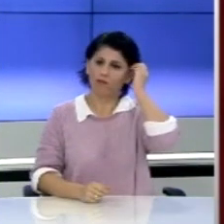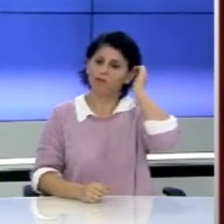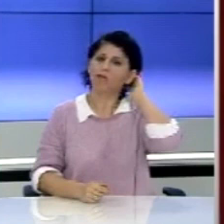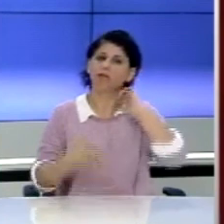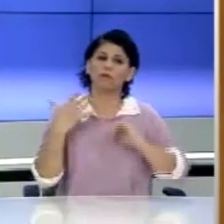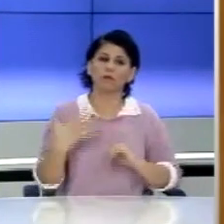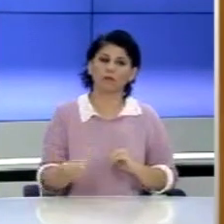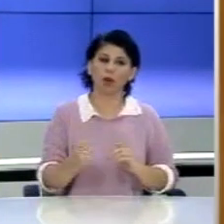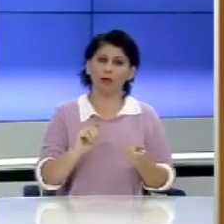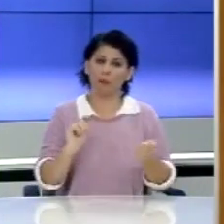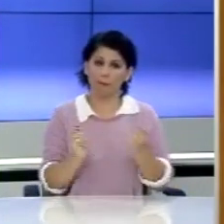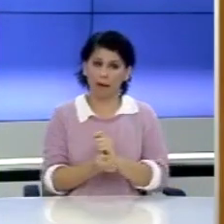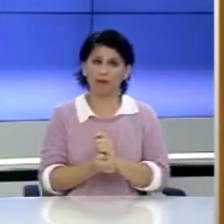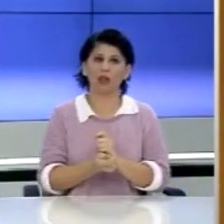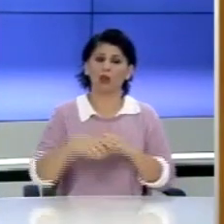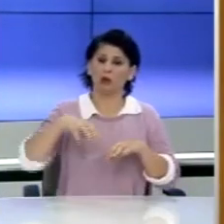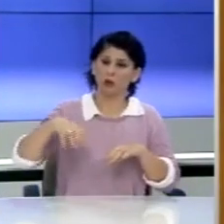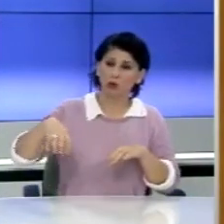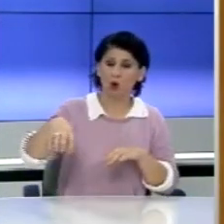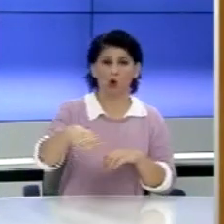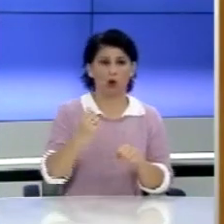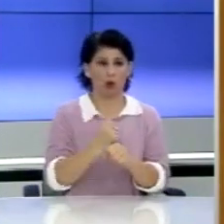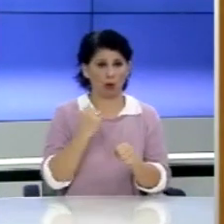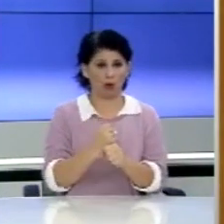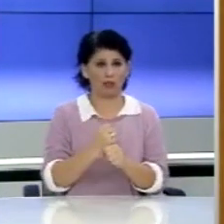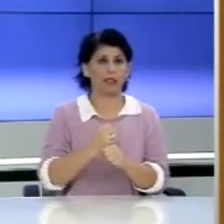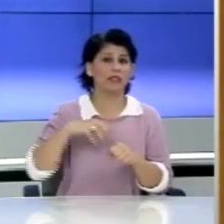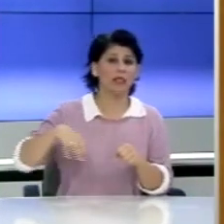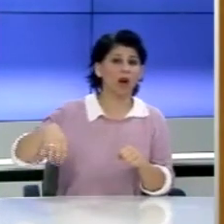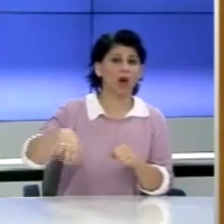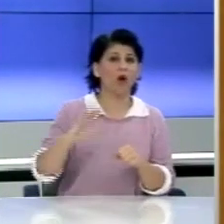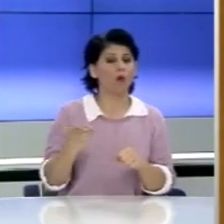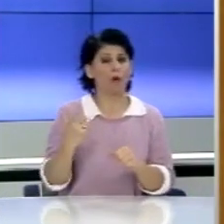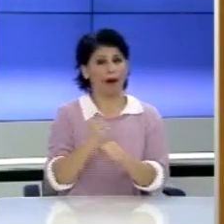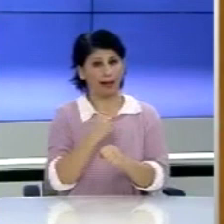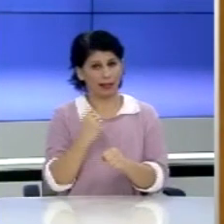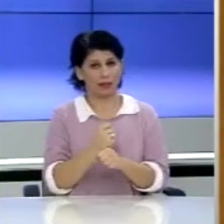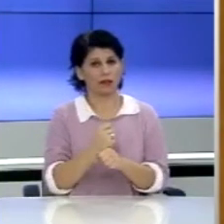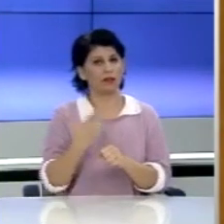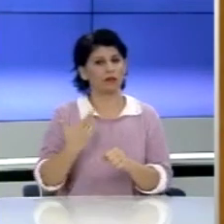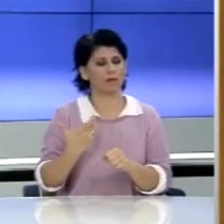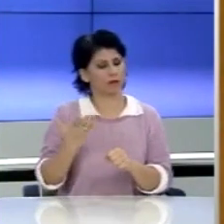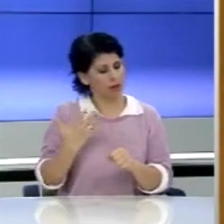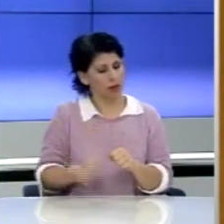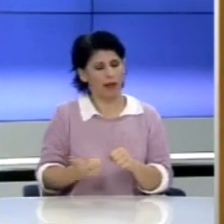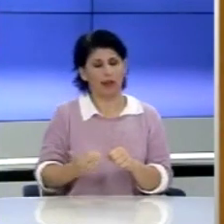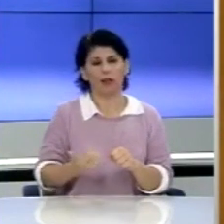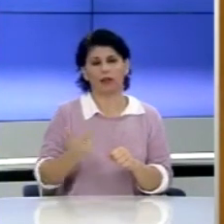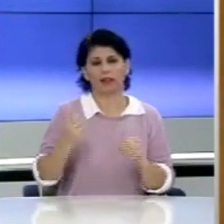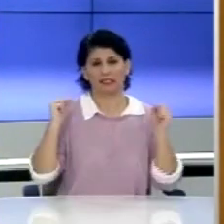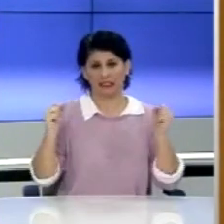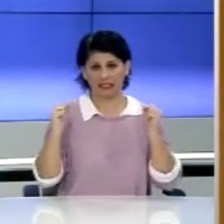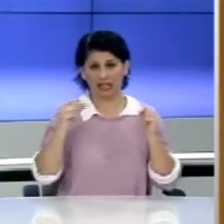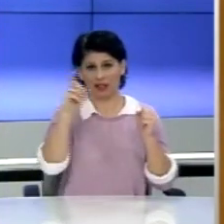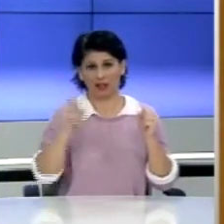που έχουν μετατρέψει τους χώρους δουλειάς σε χώρους όπου ο εργαζόμενος παίζει την υγεία του και την ίδια του